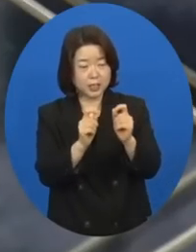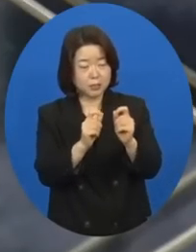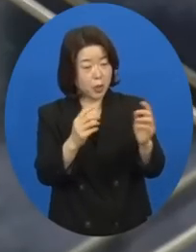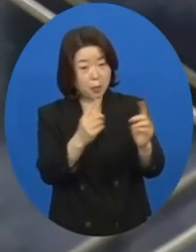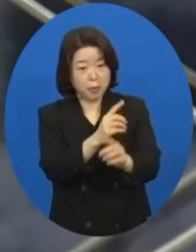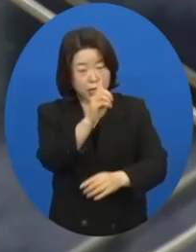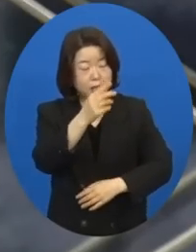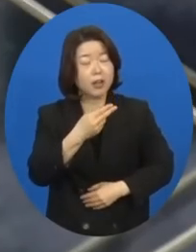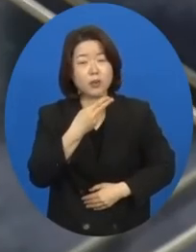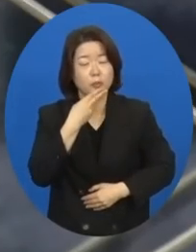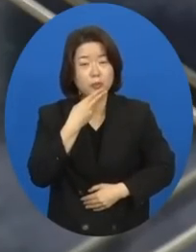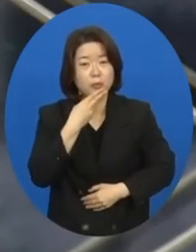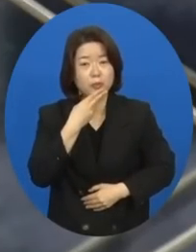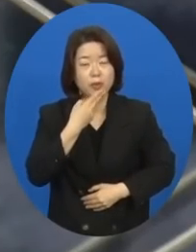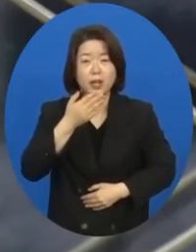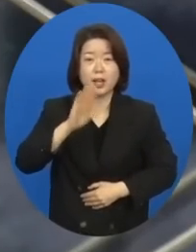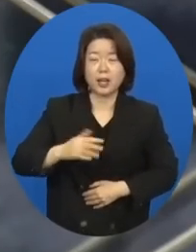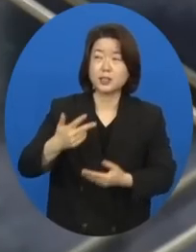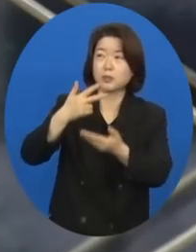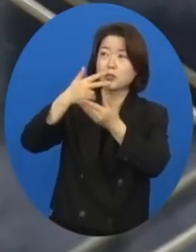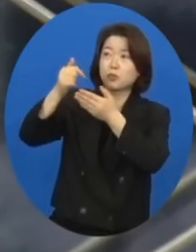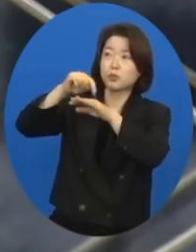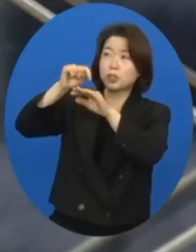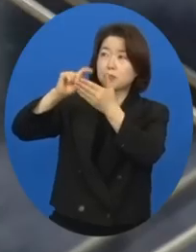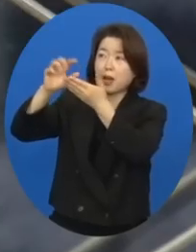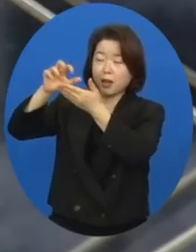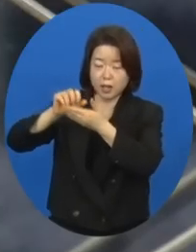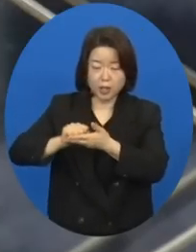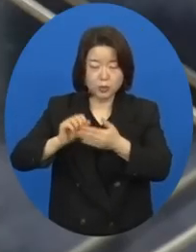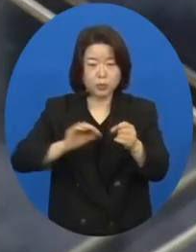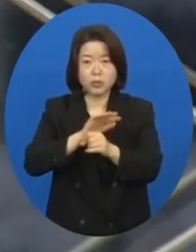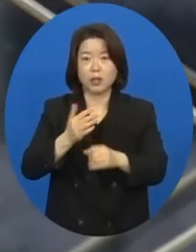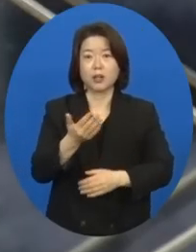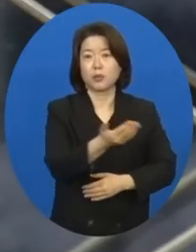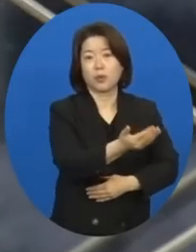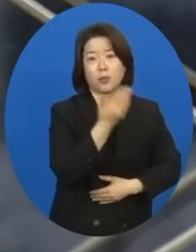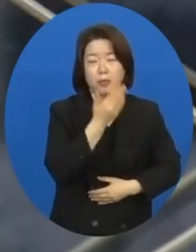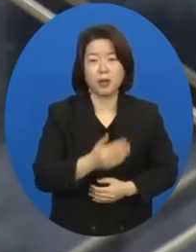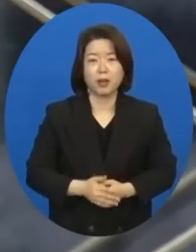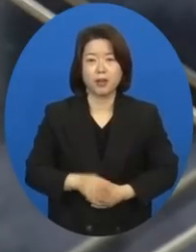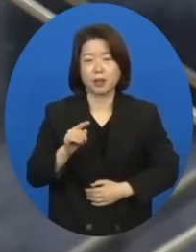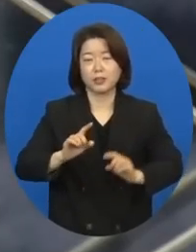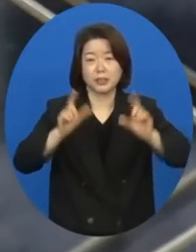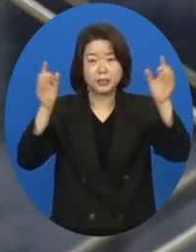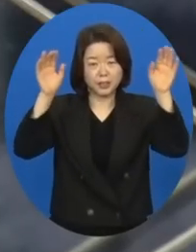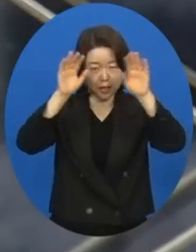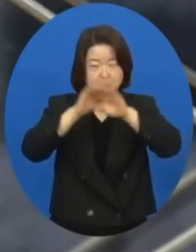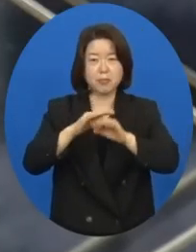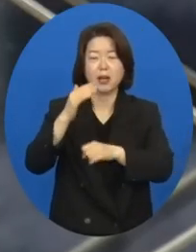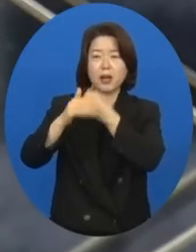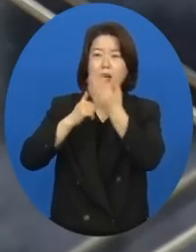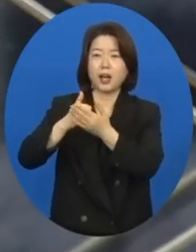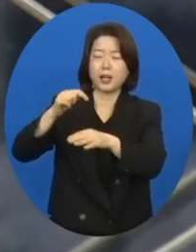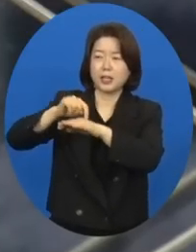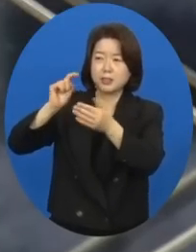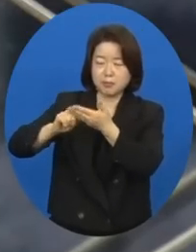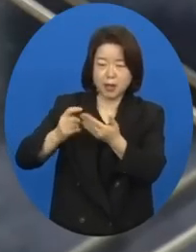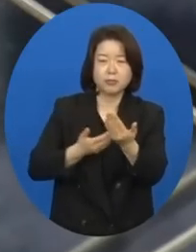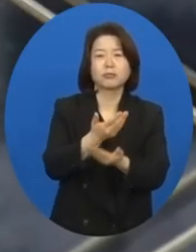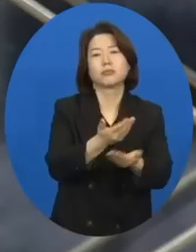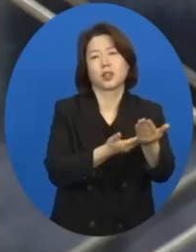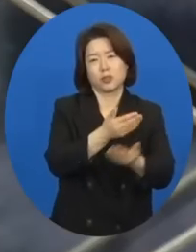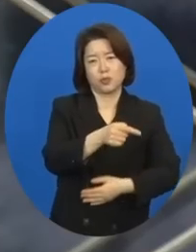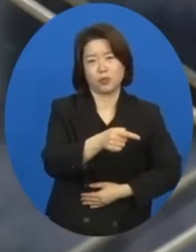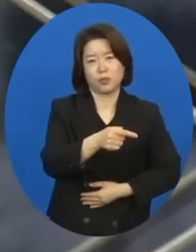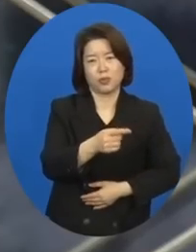게 하나도 없는데 주의 마음으로 사랑이 되어지더라고요. 그날 밤 하나님께 받은 이 마음을 나누고